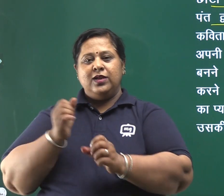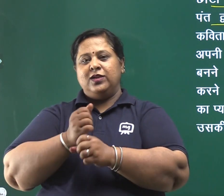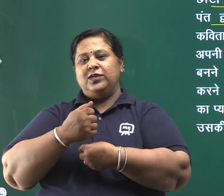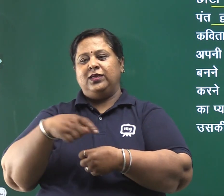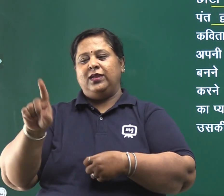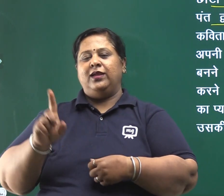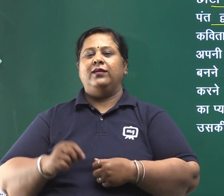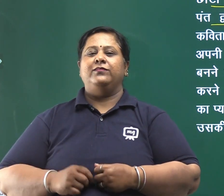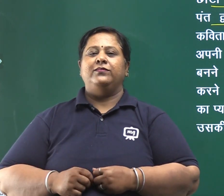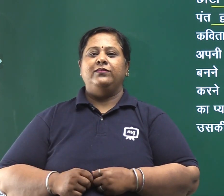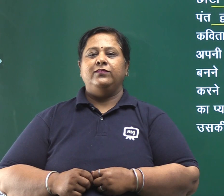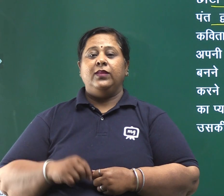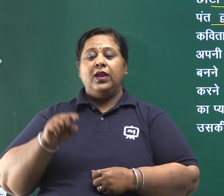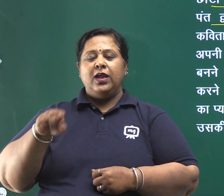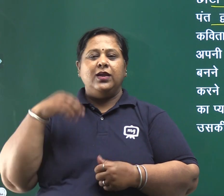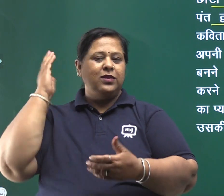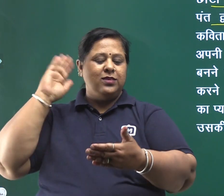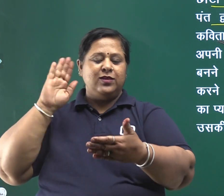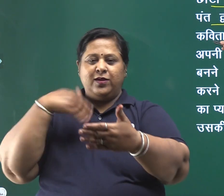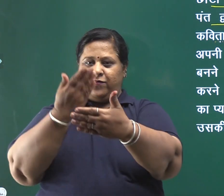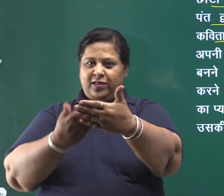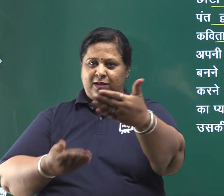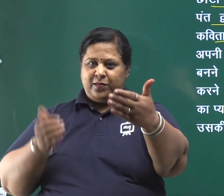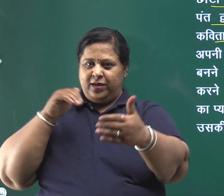है। इस कविता में